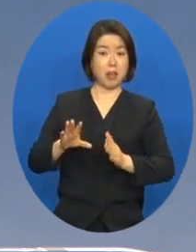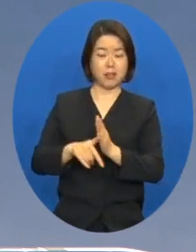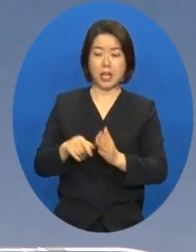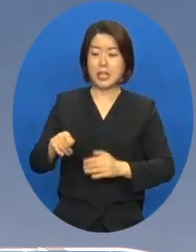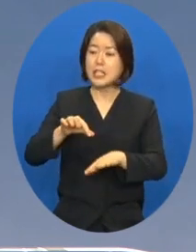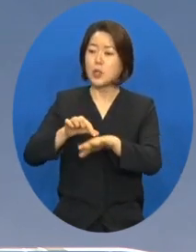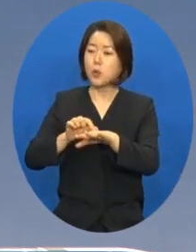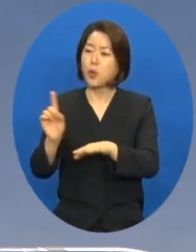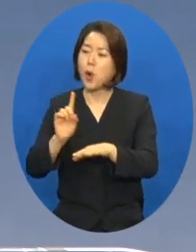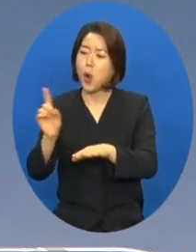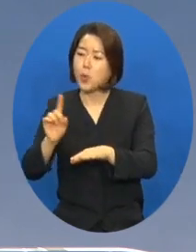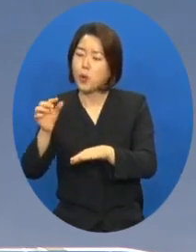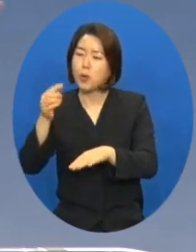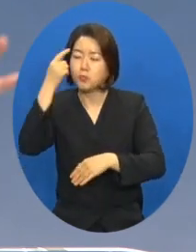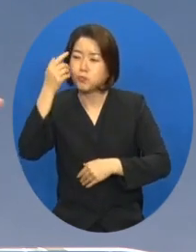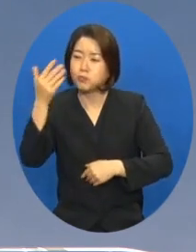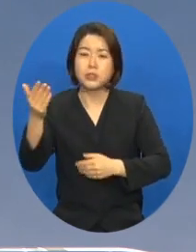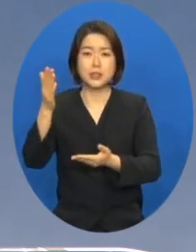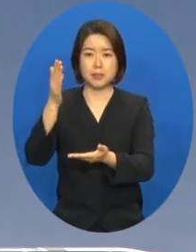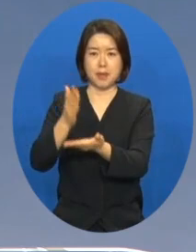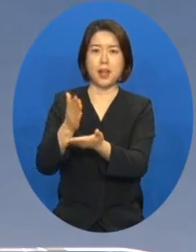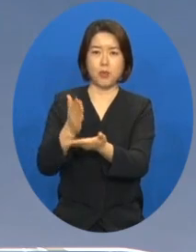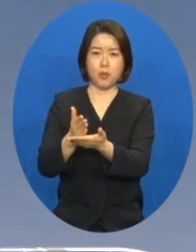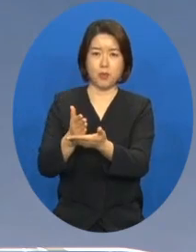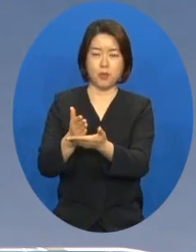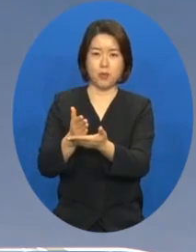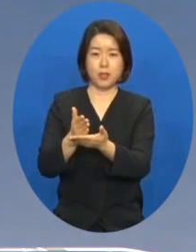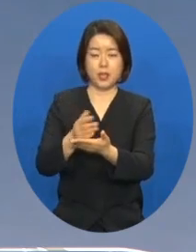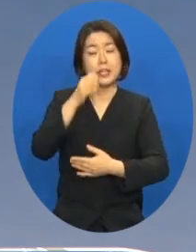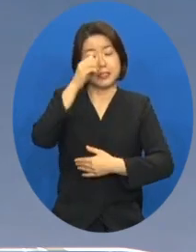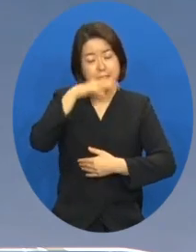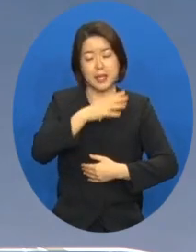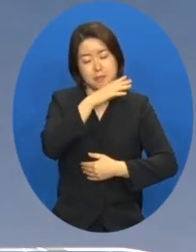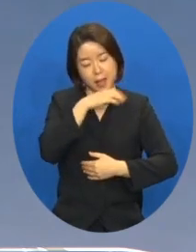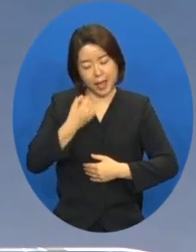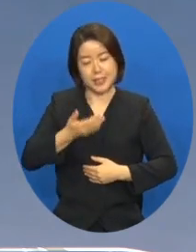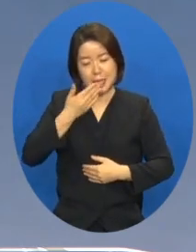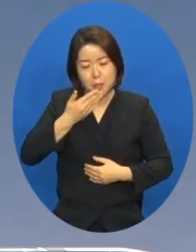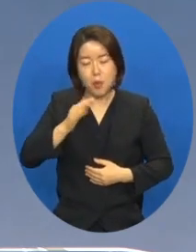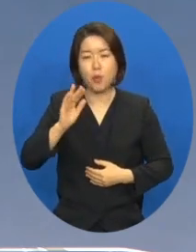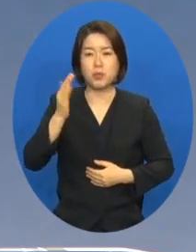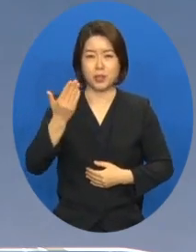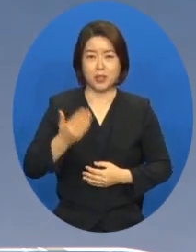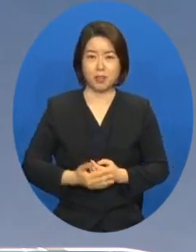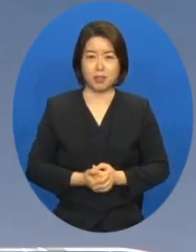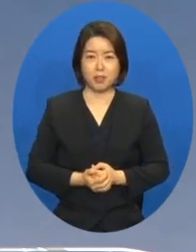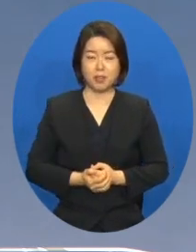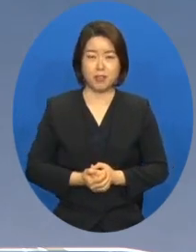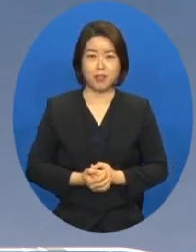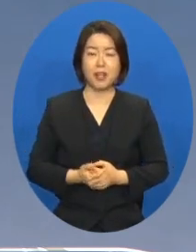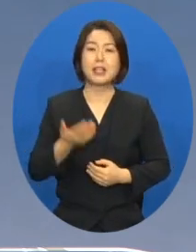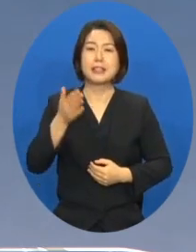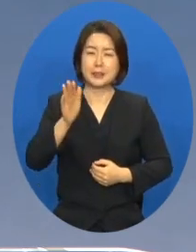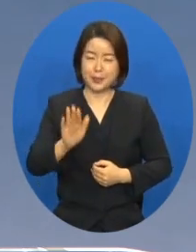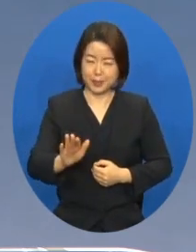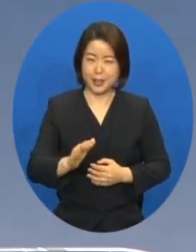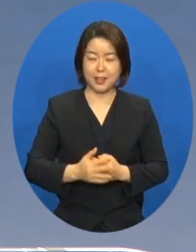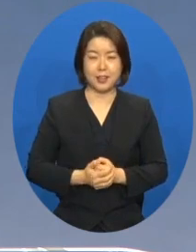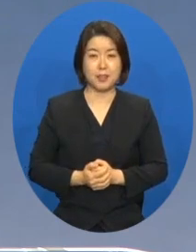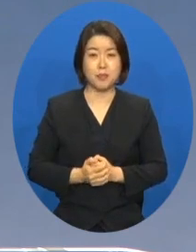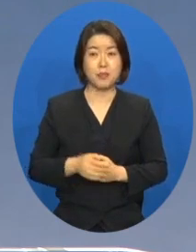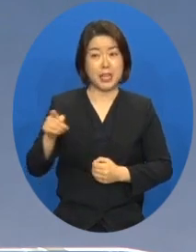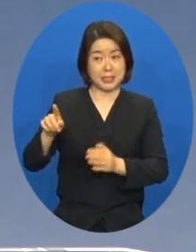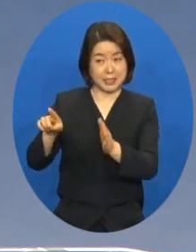어디서 나온 고기요? 묻지 말고 그냥 맛있게 먹으면 된다는 거예요. 그런데